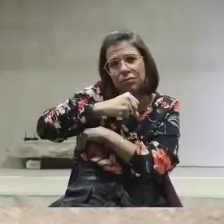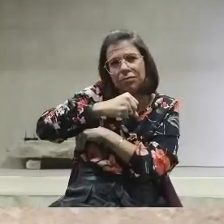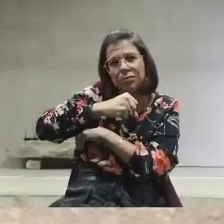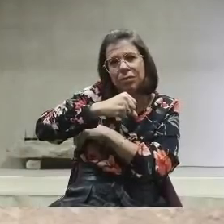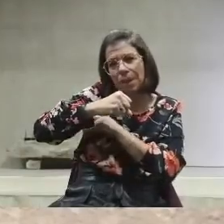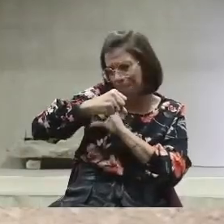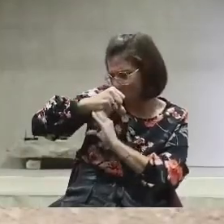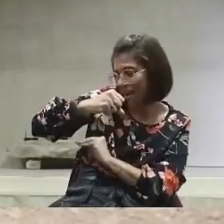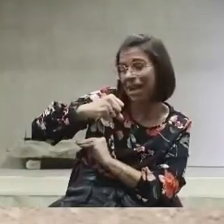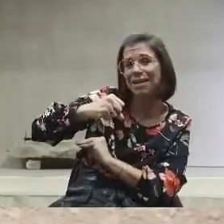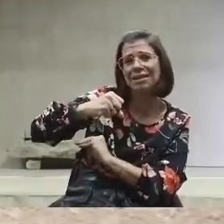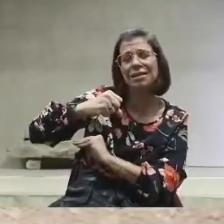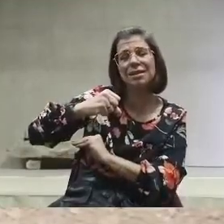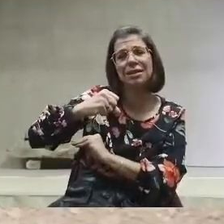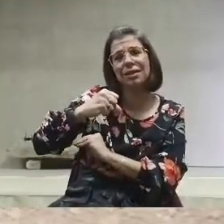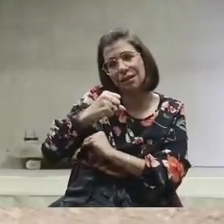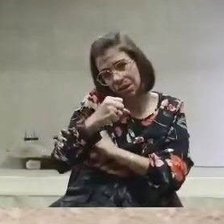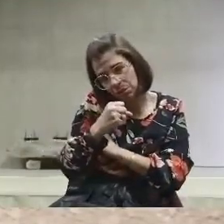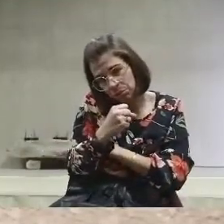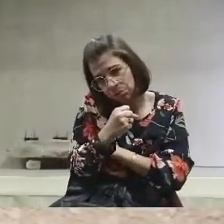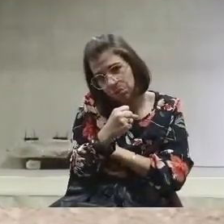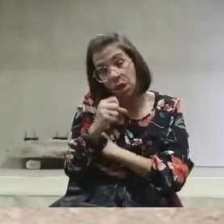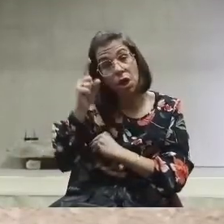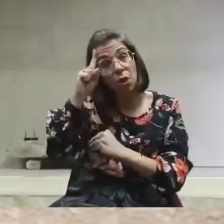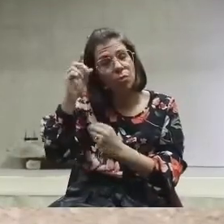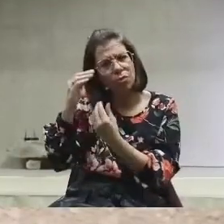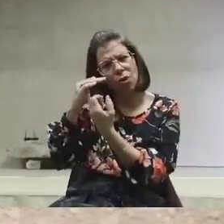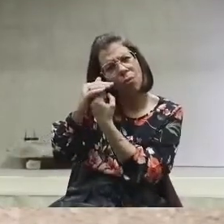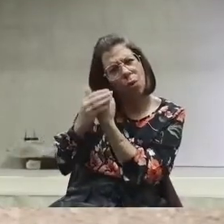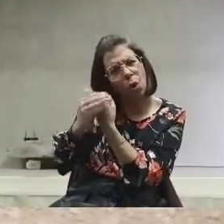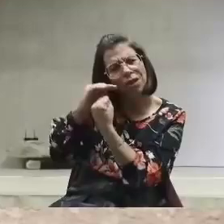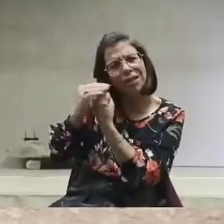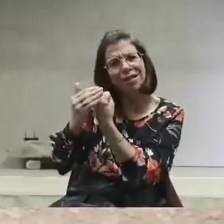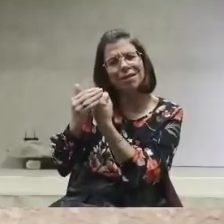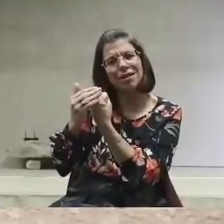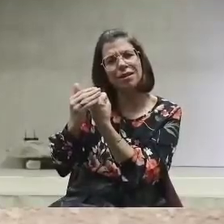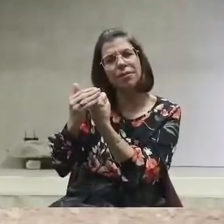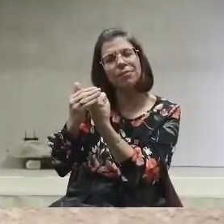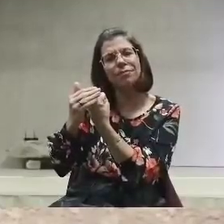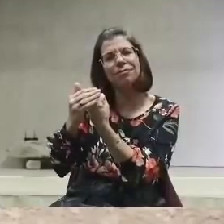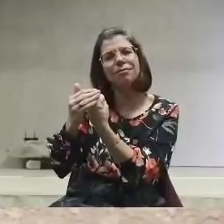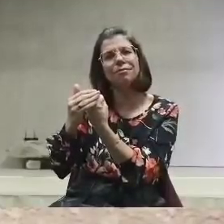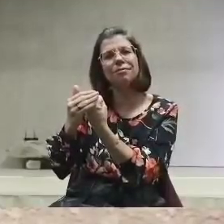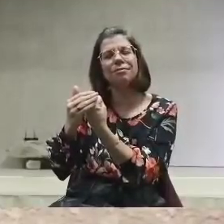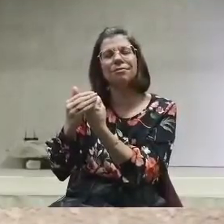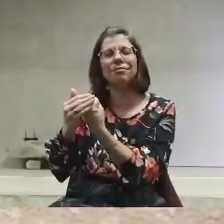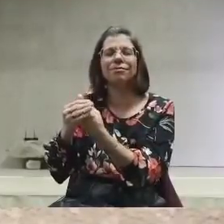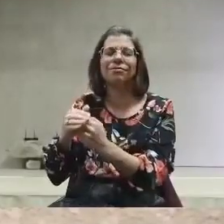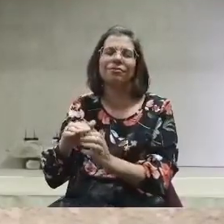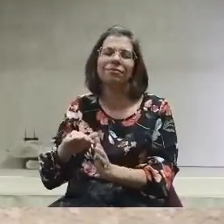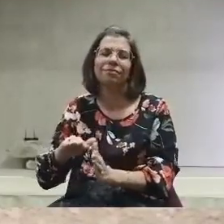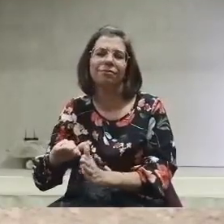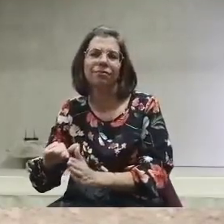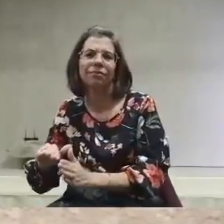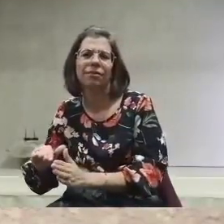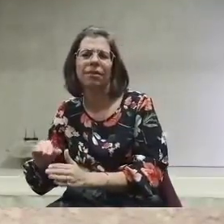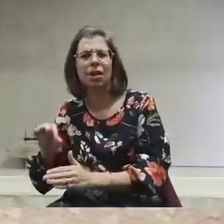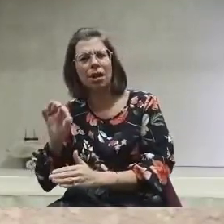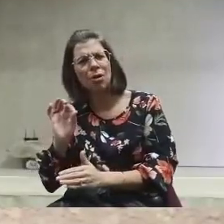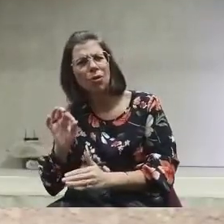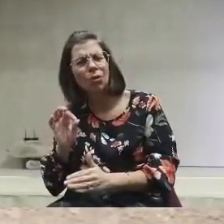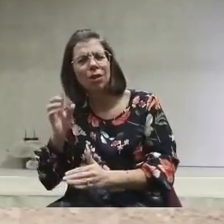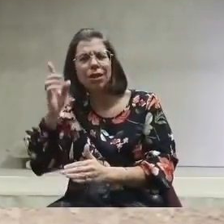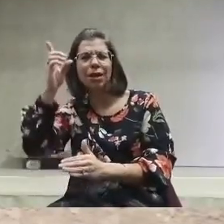sacrifié. Il s'est sacrifié. Il s'est donné. Il a été carbonisé, si vous